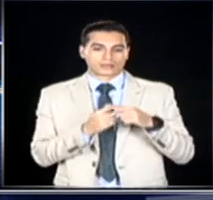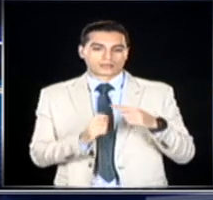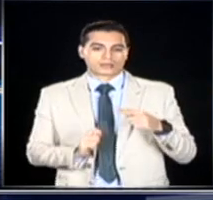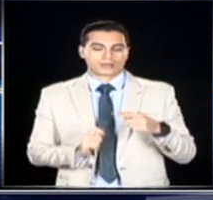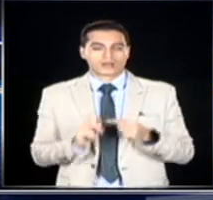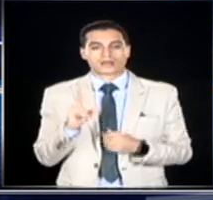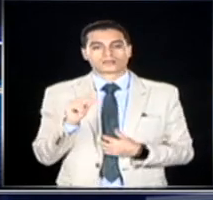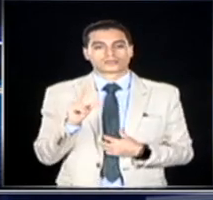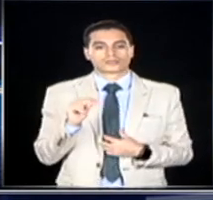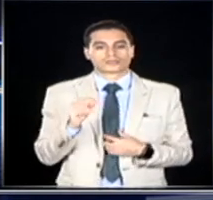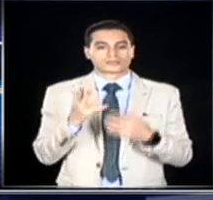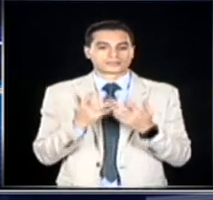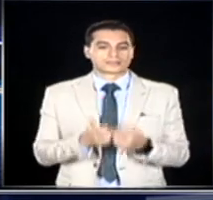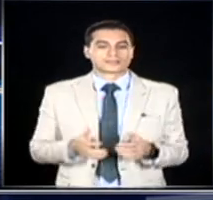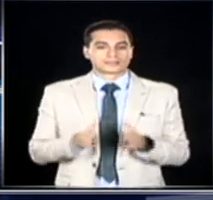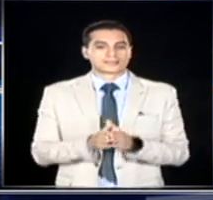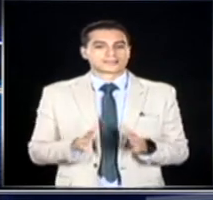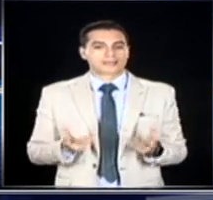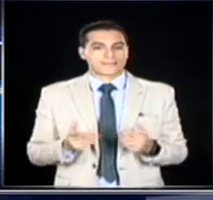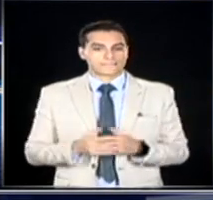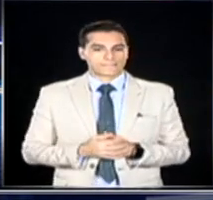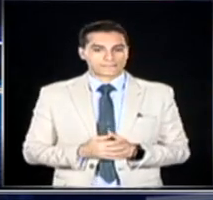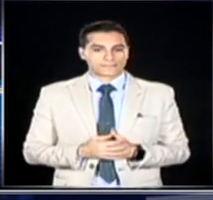45 ناقص 20 يساوي كام؟